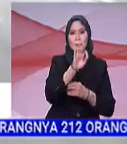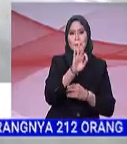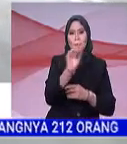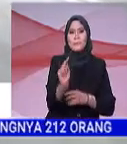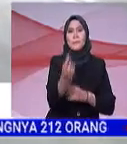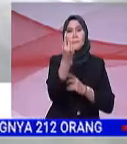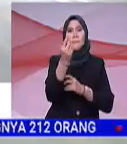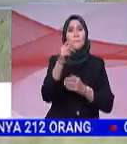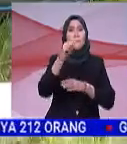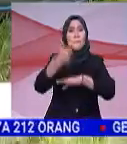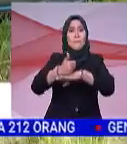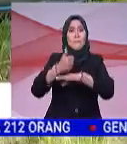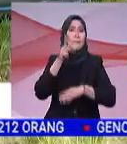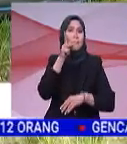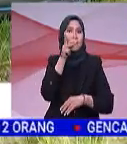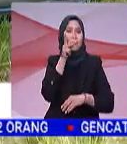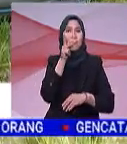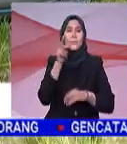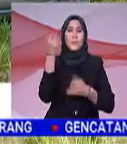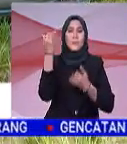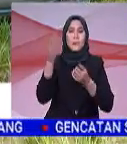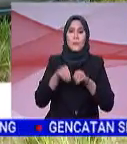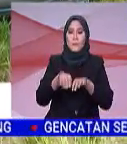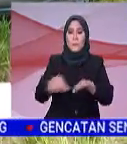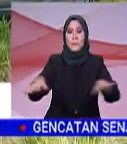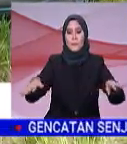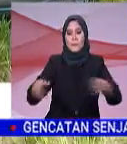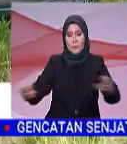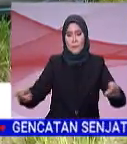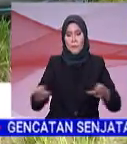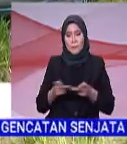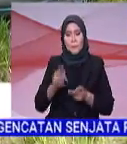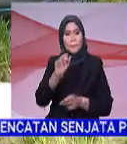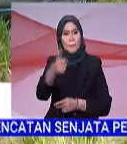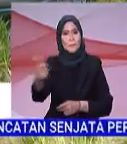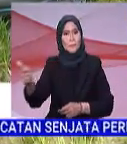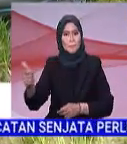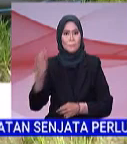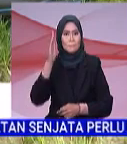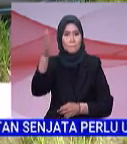pertama dibina di Kedah ia akan diperluas ke beberapa kawasan